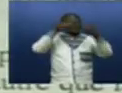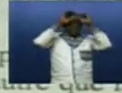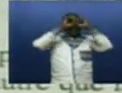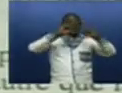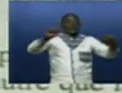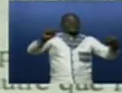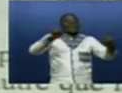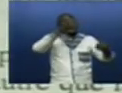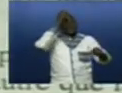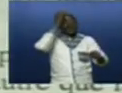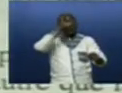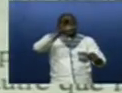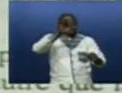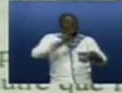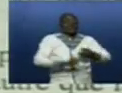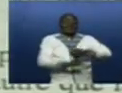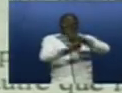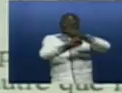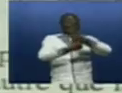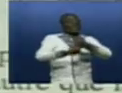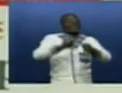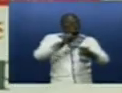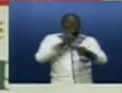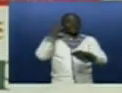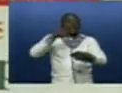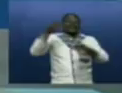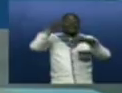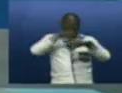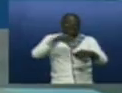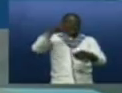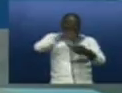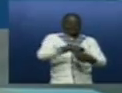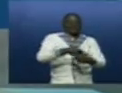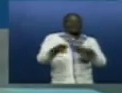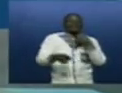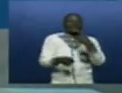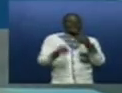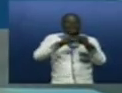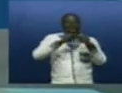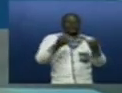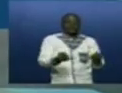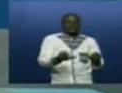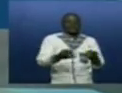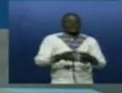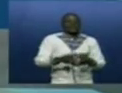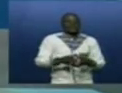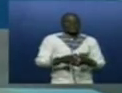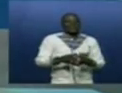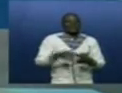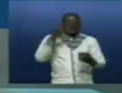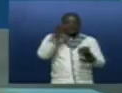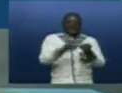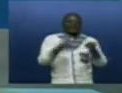le péril sécuritaire est aussi sécrété de l'intérieur, martèle le journal. Fin des informations de